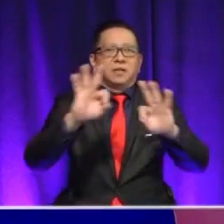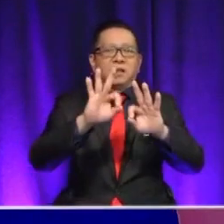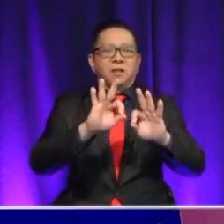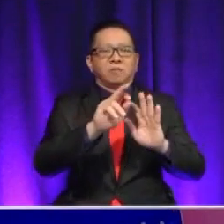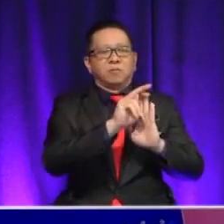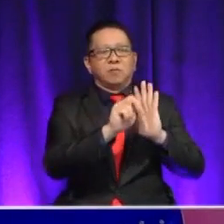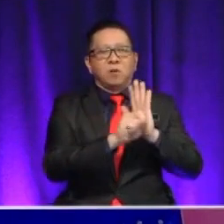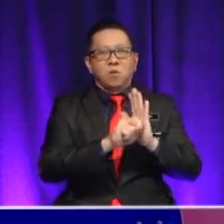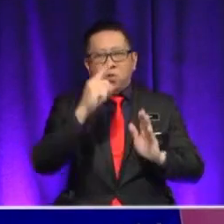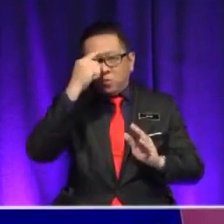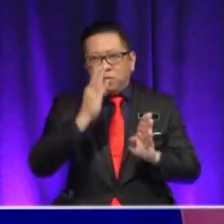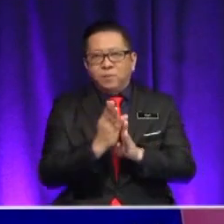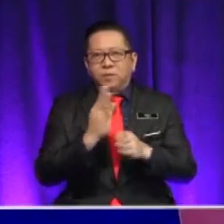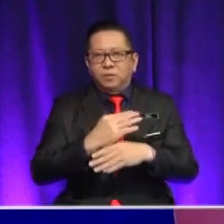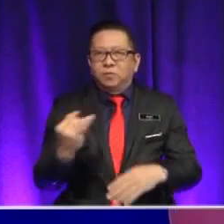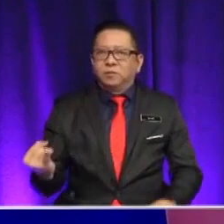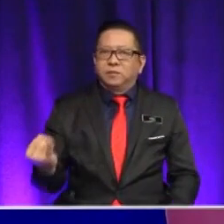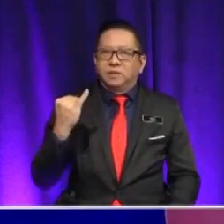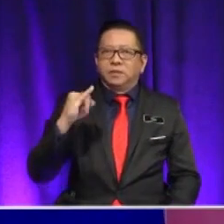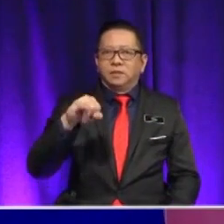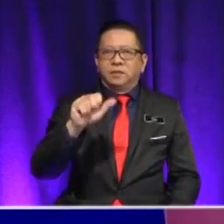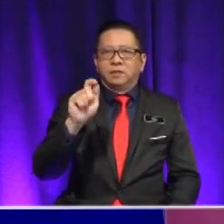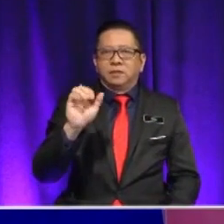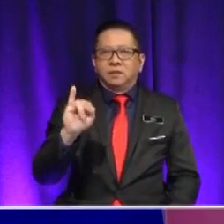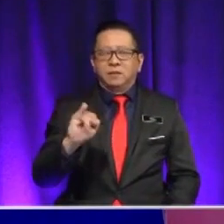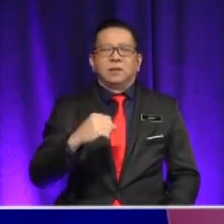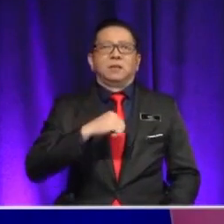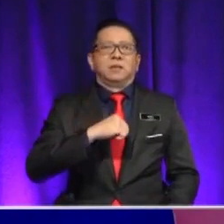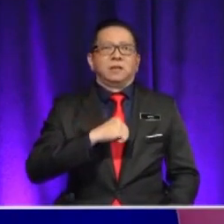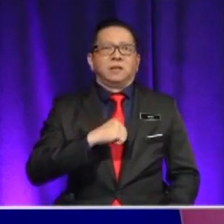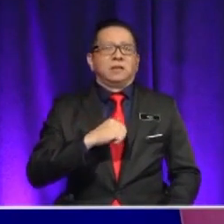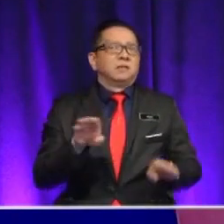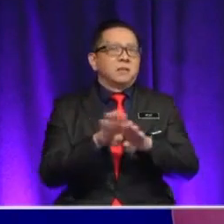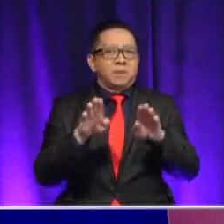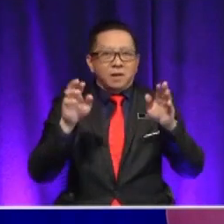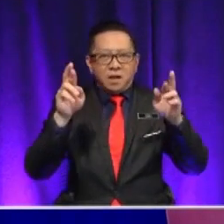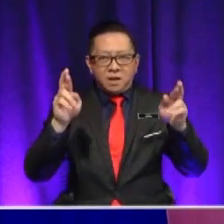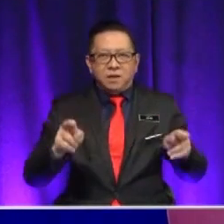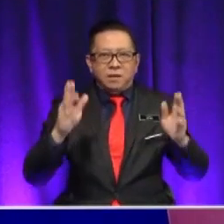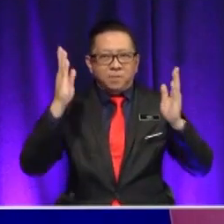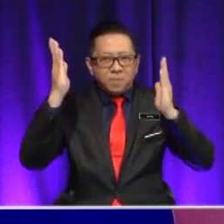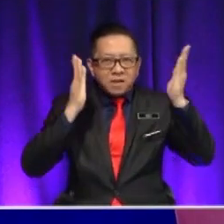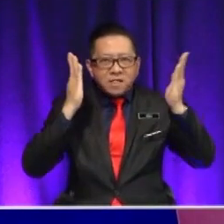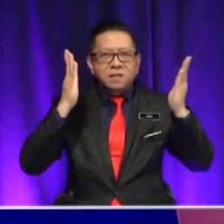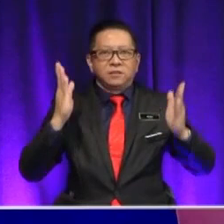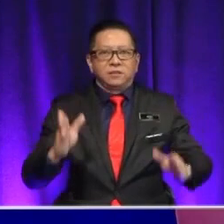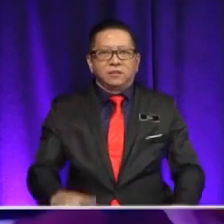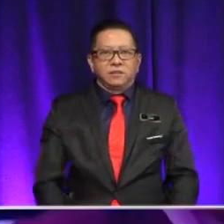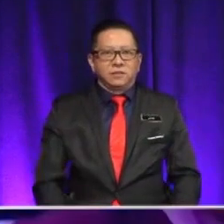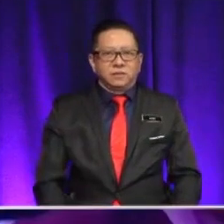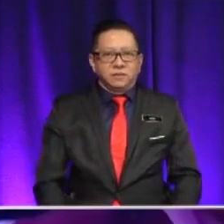untuk membentuk jati diri kita sebagai seorang rakyat Malaysia, Mira. Ya, itu dia.